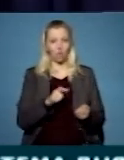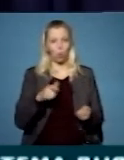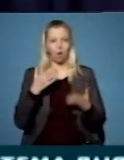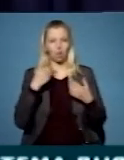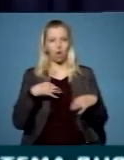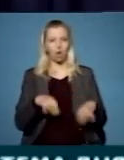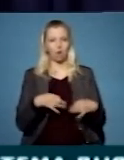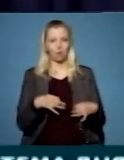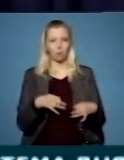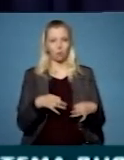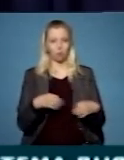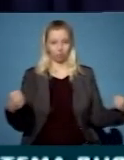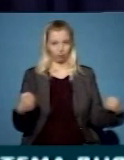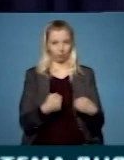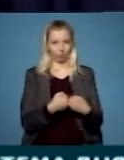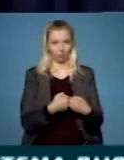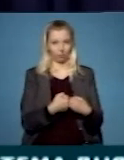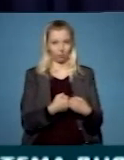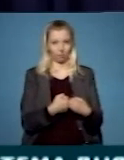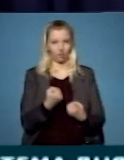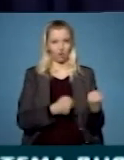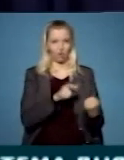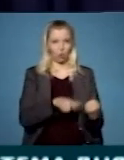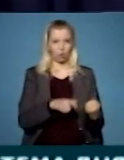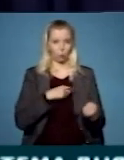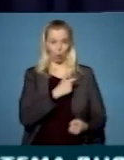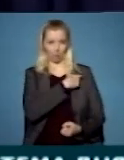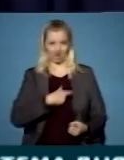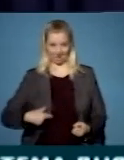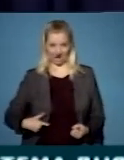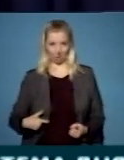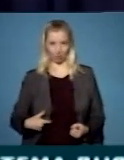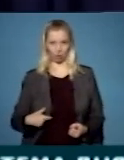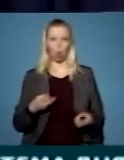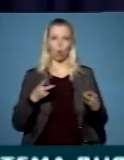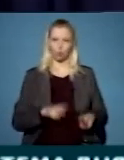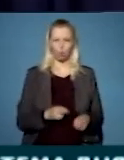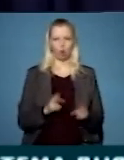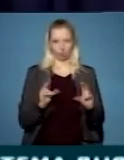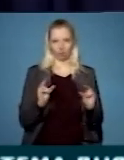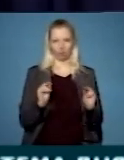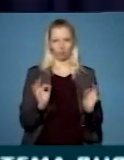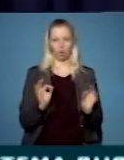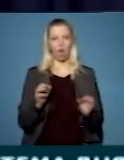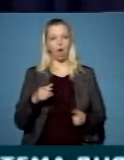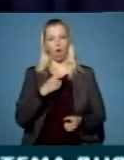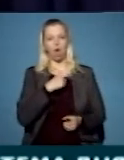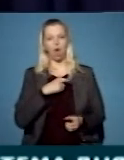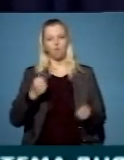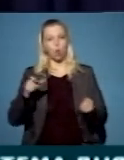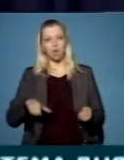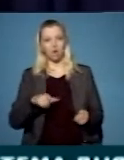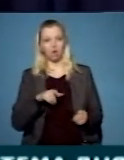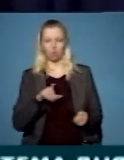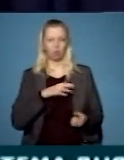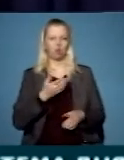легкових автомобілів зіткнулися. Водій, який був пристебнутий, залишився майже неушкоджений. Водій, який не був пристебнутий,